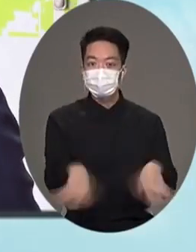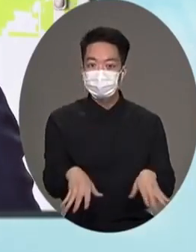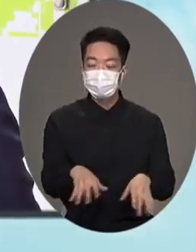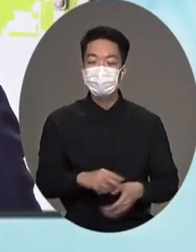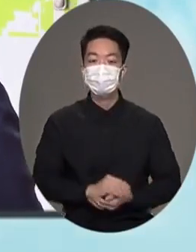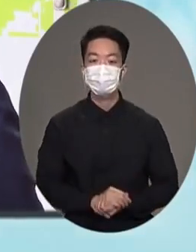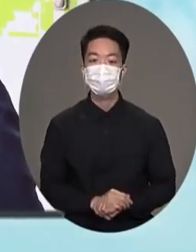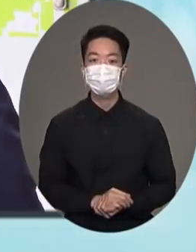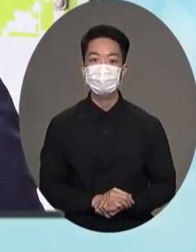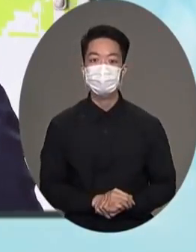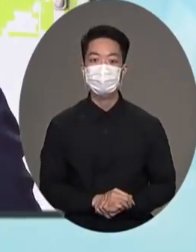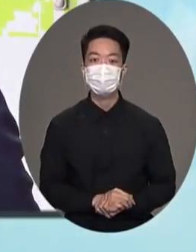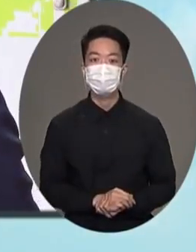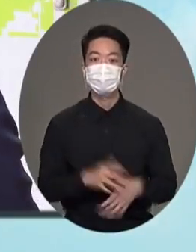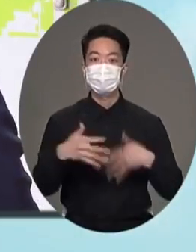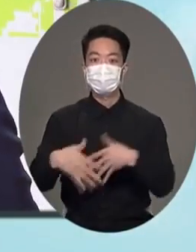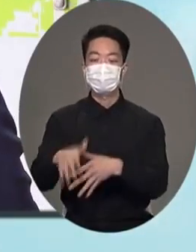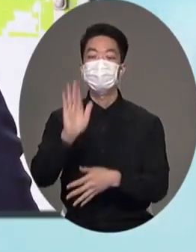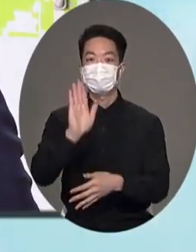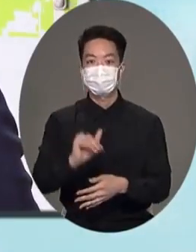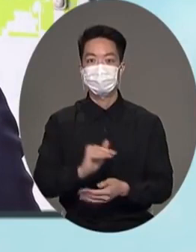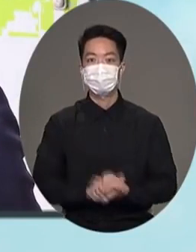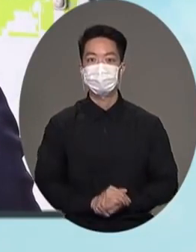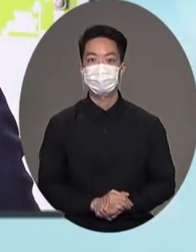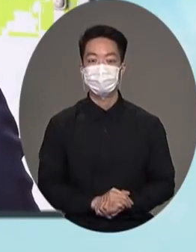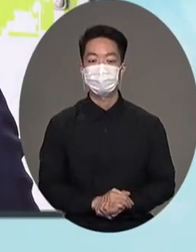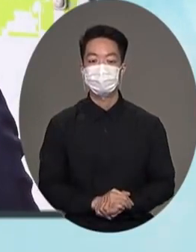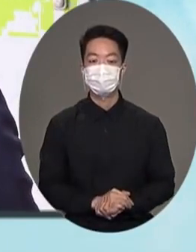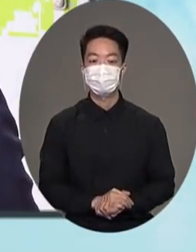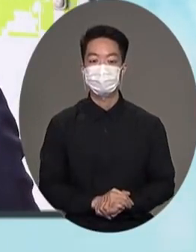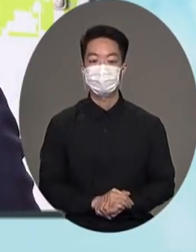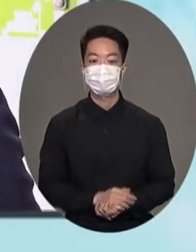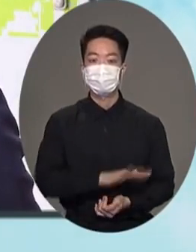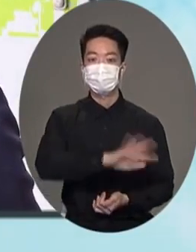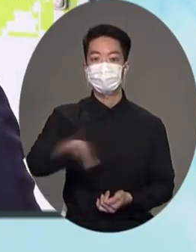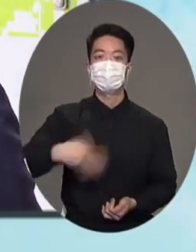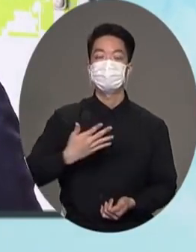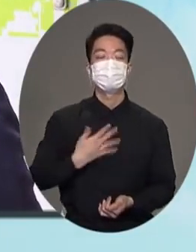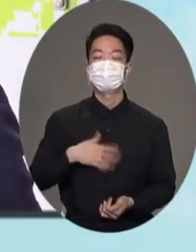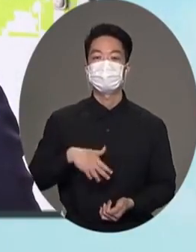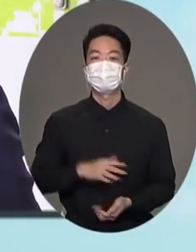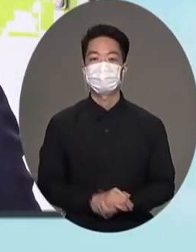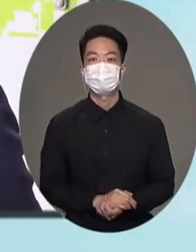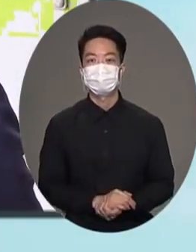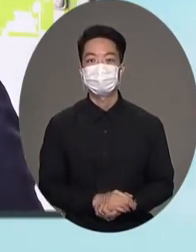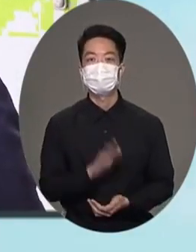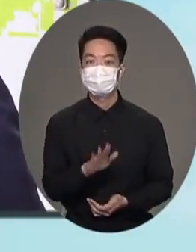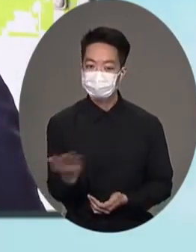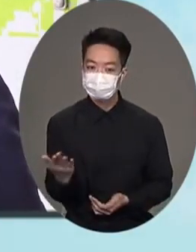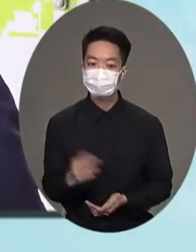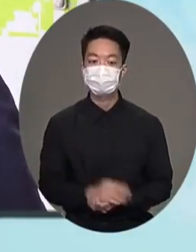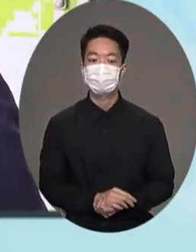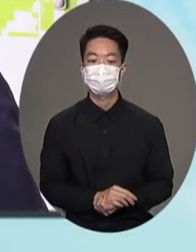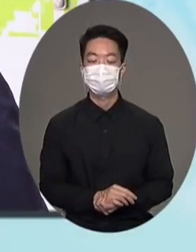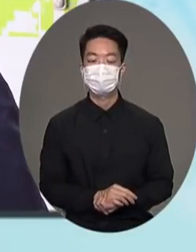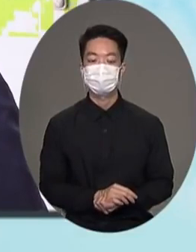呢，是可以的。所以这方面就我觉得不需要担心，但是如果你说